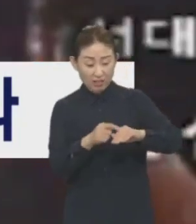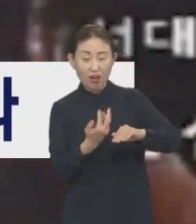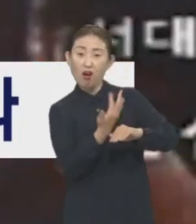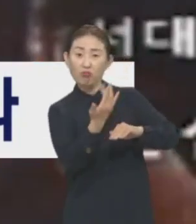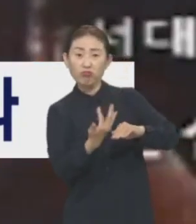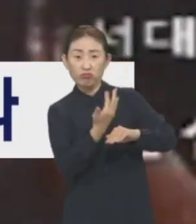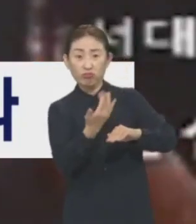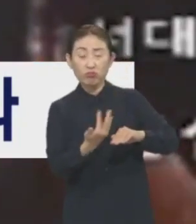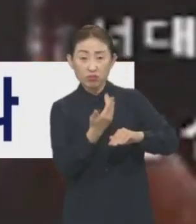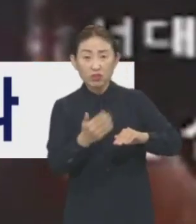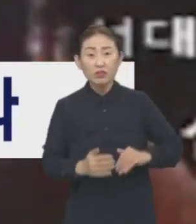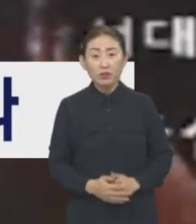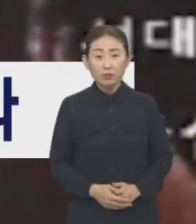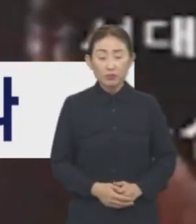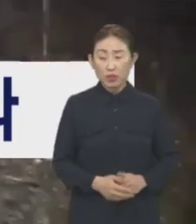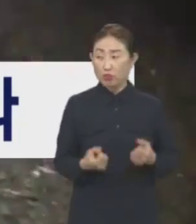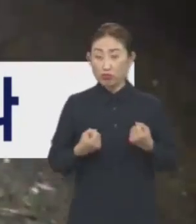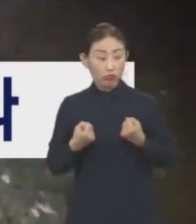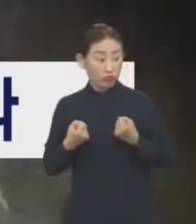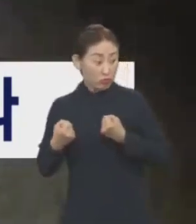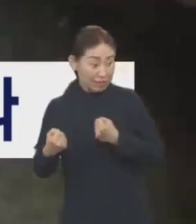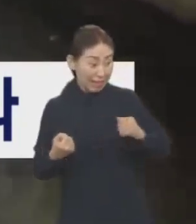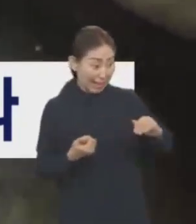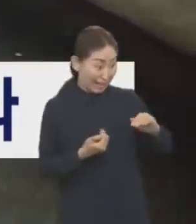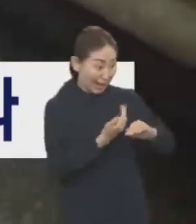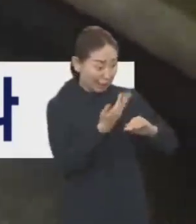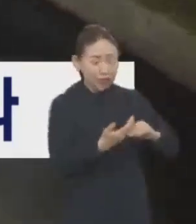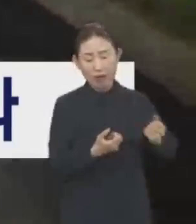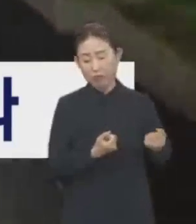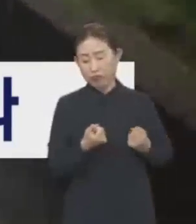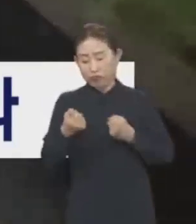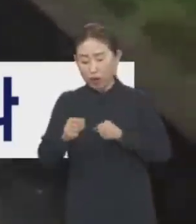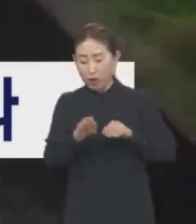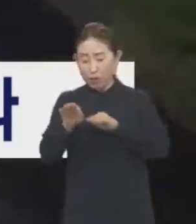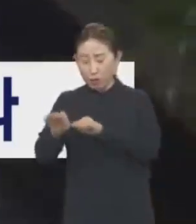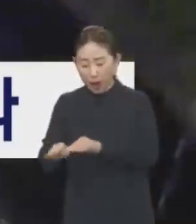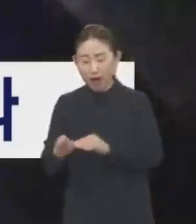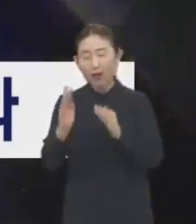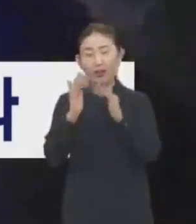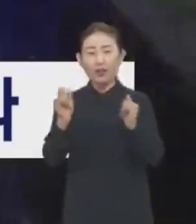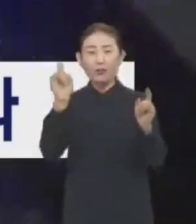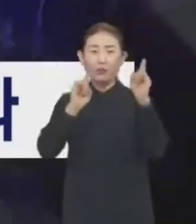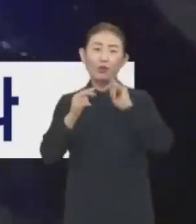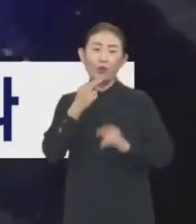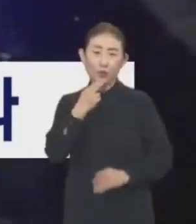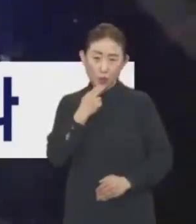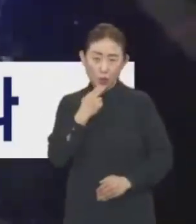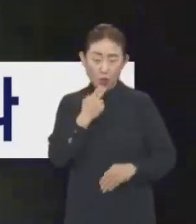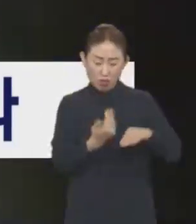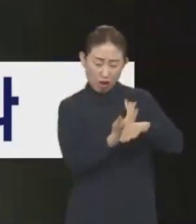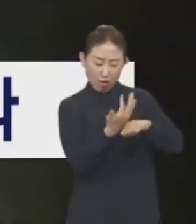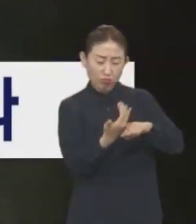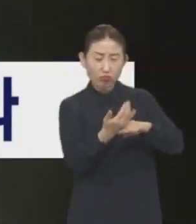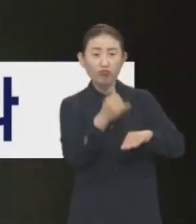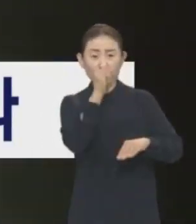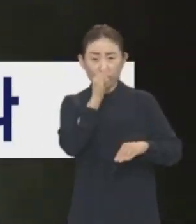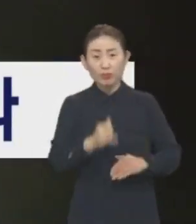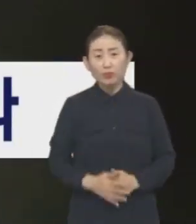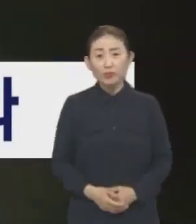불이 났습니다. 견인차 운전기사가 차를 갓길에 세우고 대피해 인명피해는 없었지만 승용차 일부가 불에